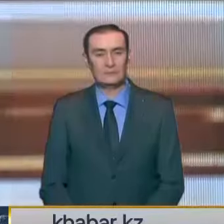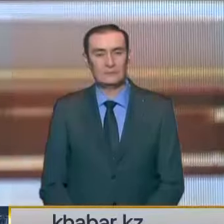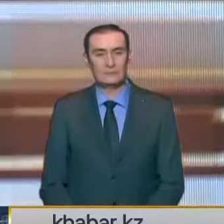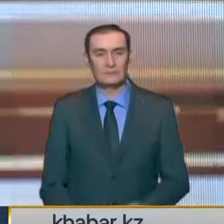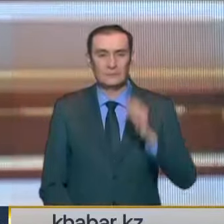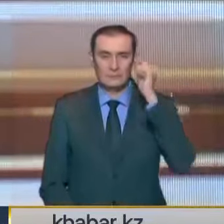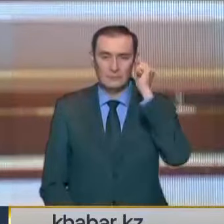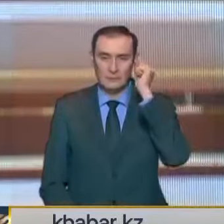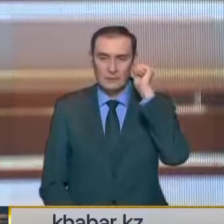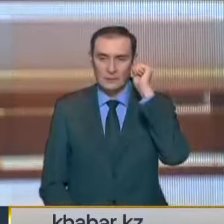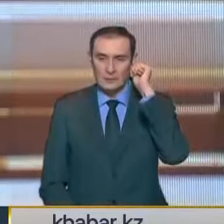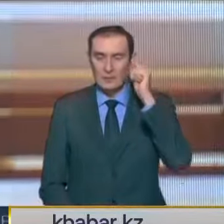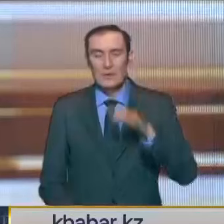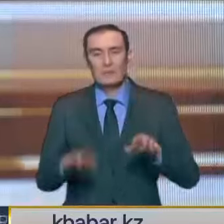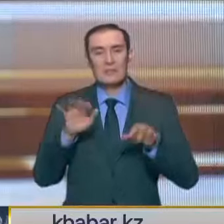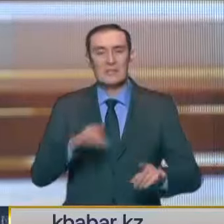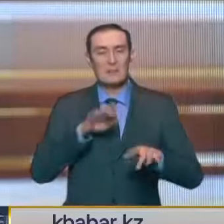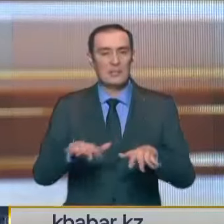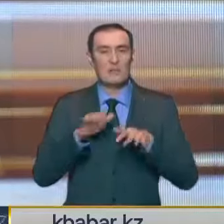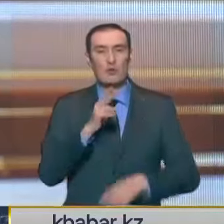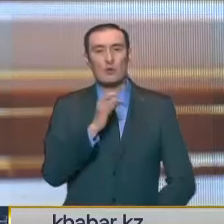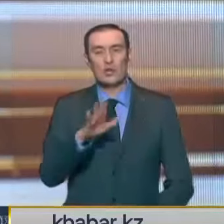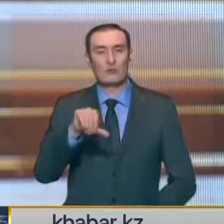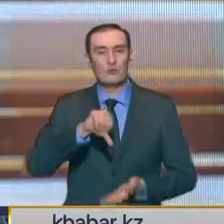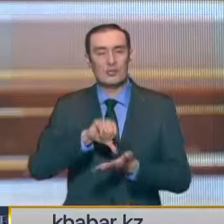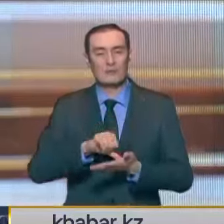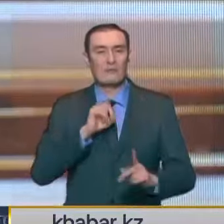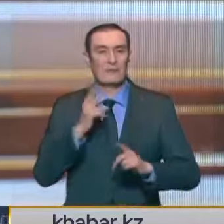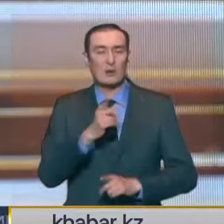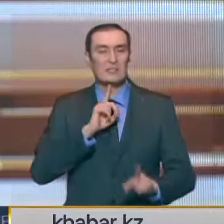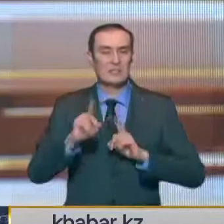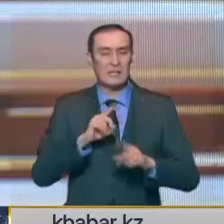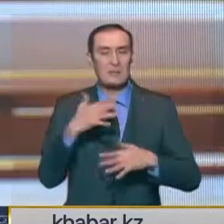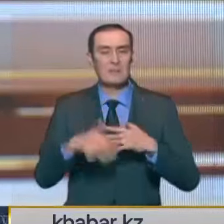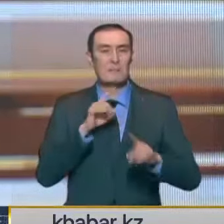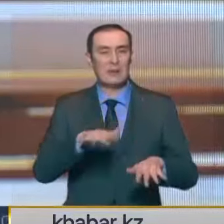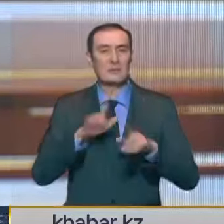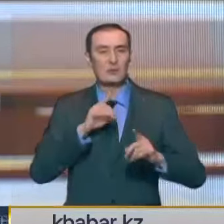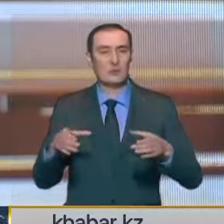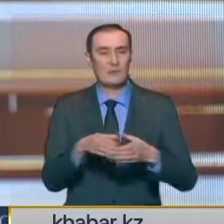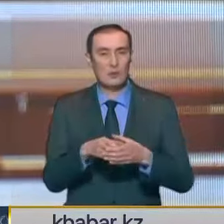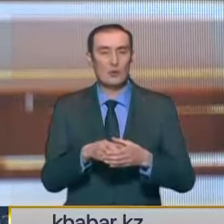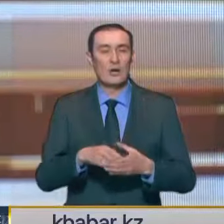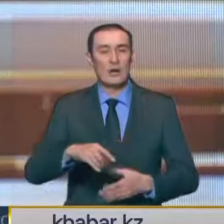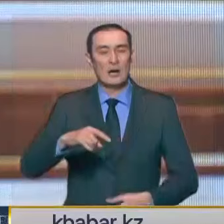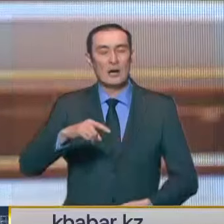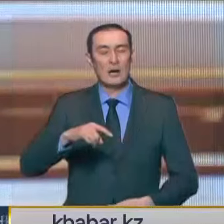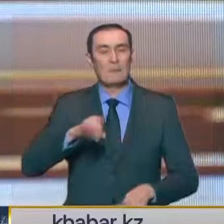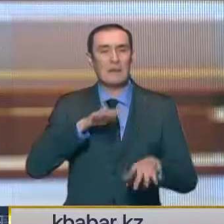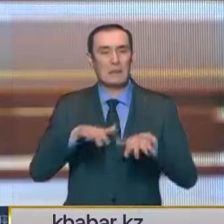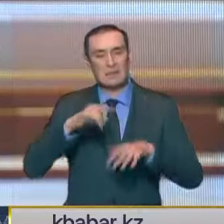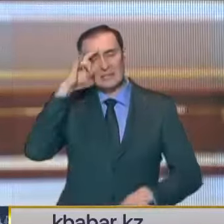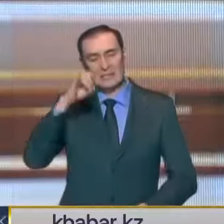страны председатель мажилиса Ерлан кошанов принял участие во втором заседании межпарламентской совета по сотрудничеству между